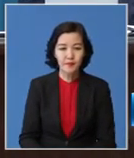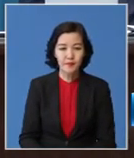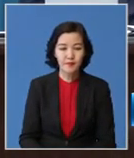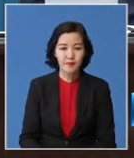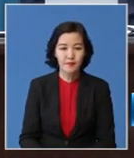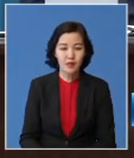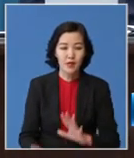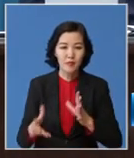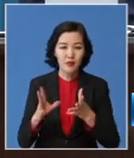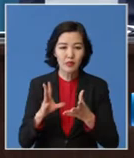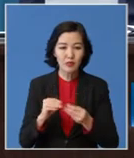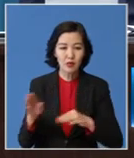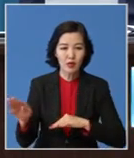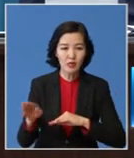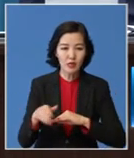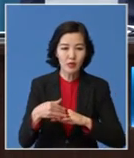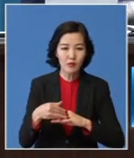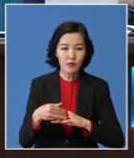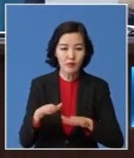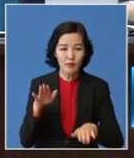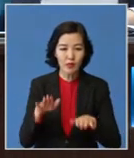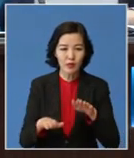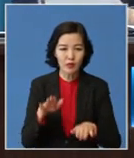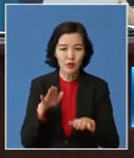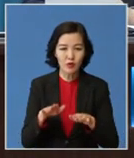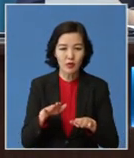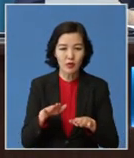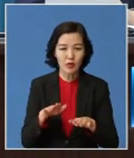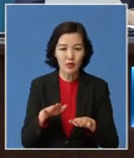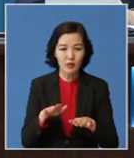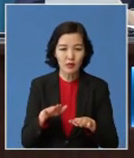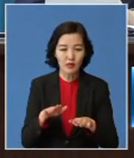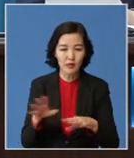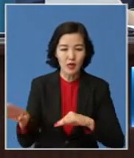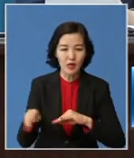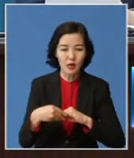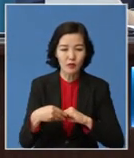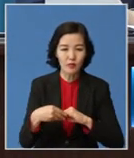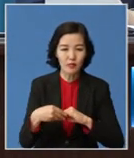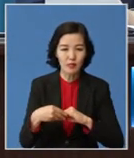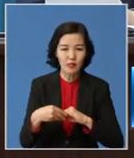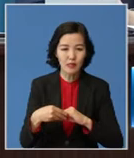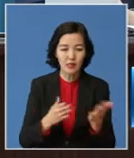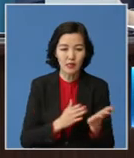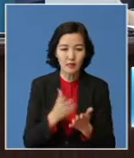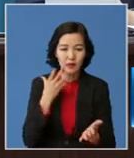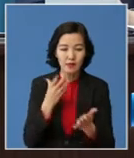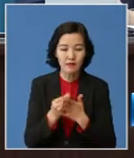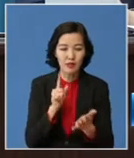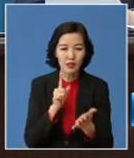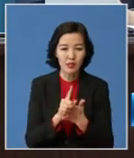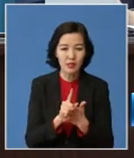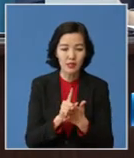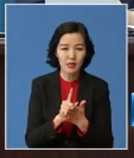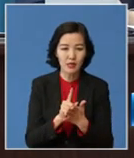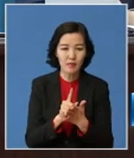По результатам антикоррупционного мониторинга за допущение подчиненными фактов коррупции, а также ненадлежащее исполнение своих должностных